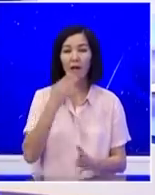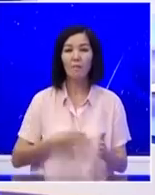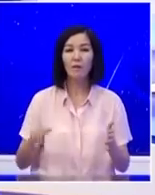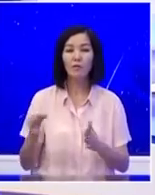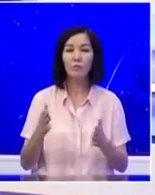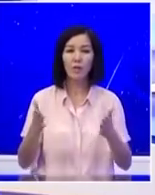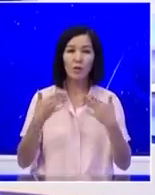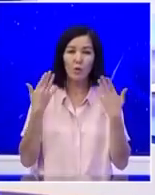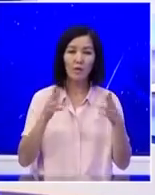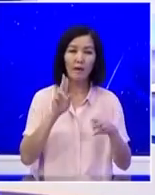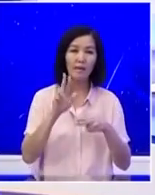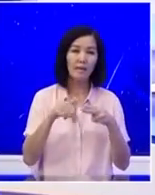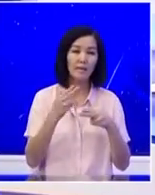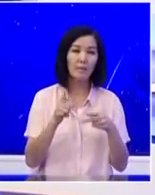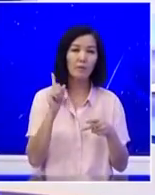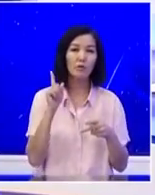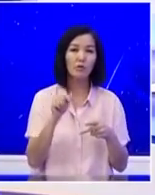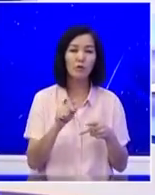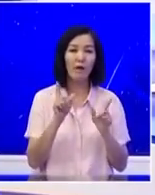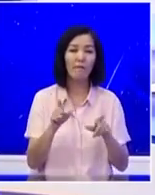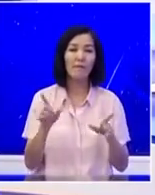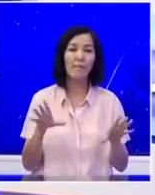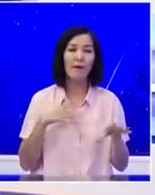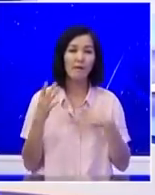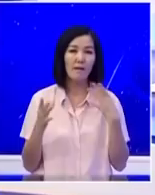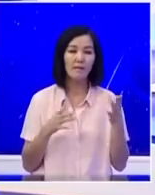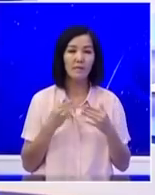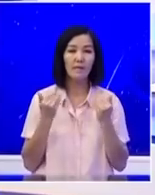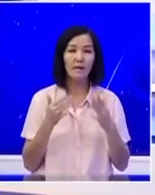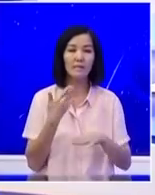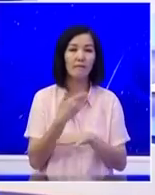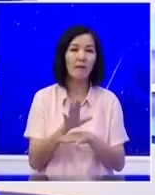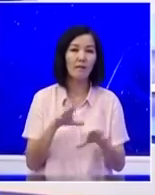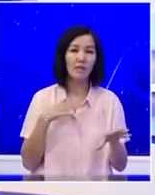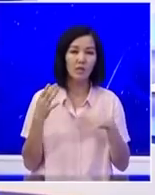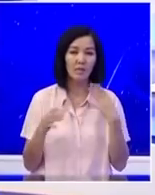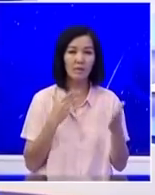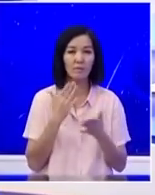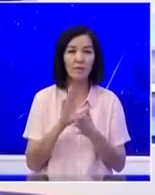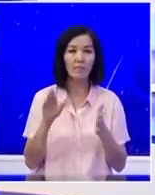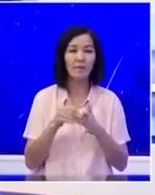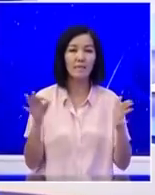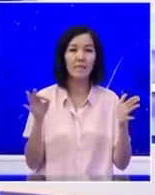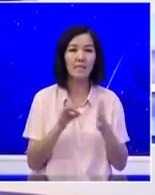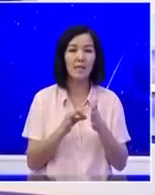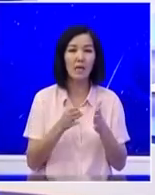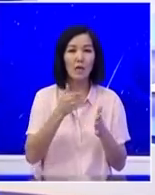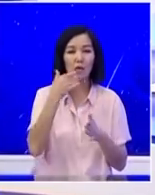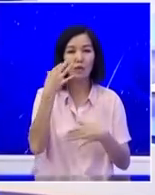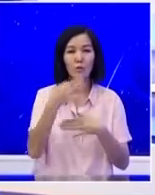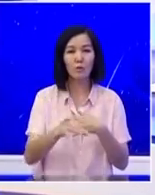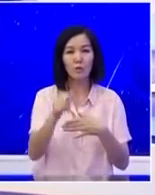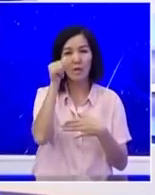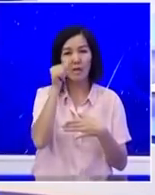Алматы облысында женгіл атлетикамен 100-ге жуға адам айналысады. Олар қазір далада жаттығып жатыр. Басты мақсаттары жаз, күз